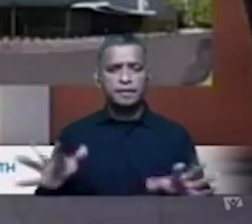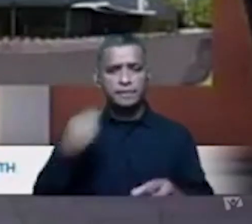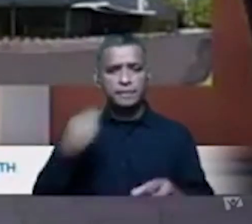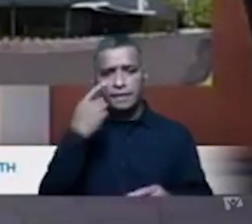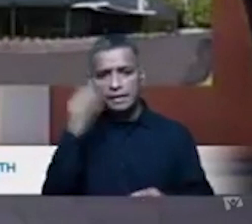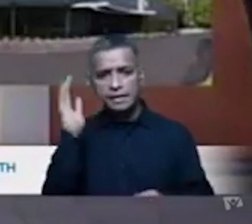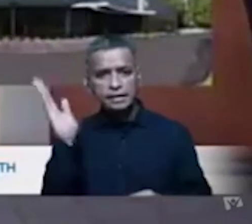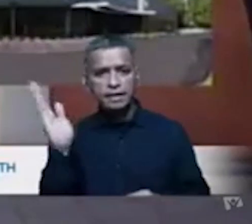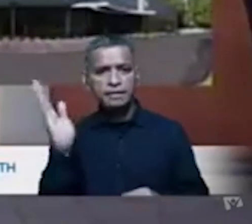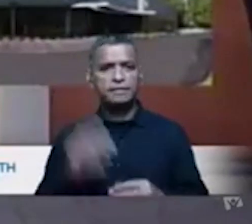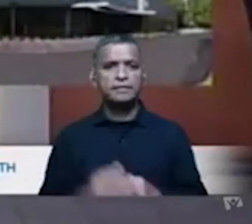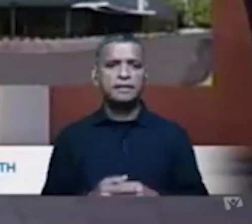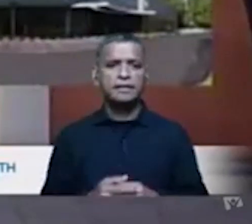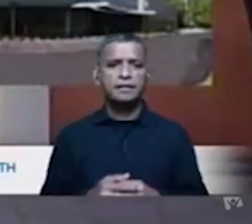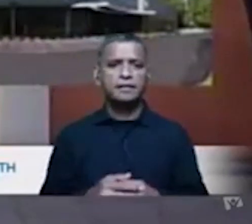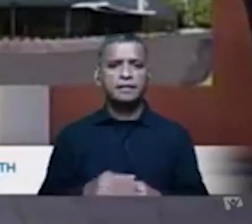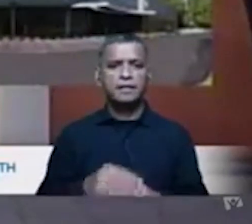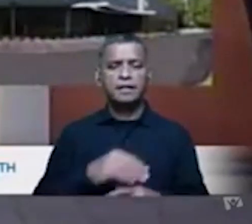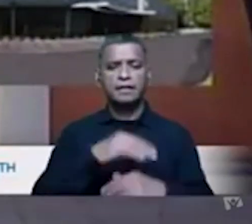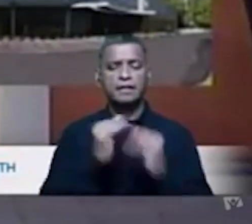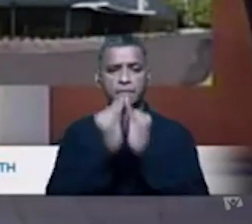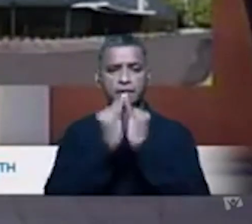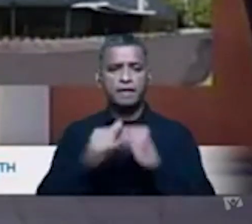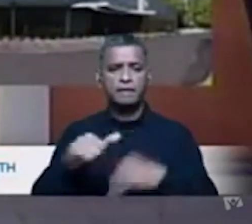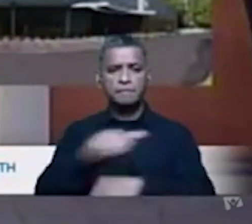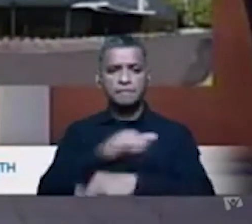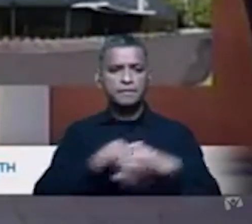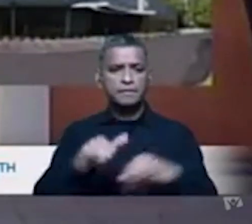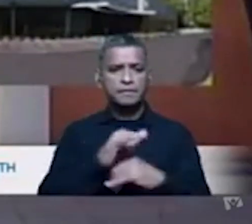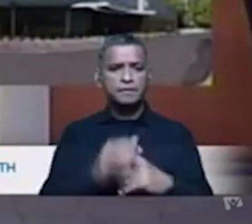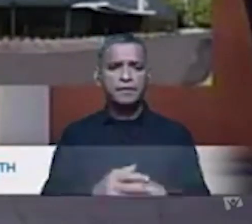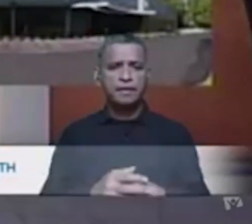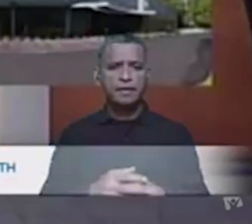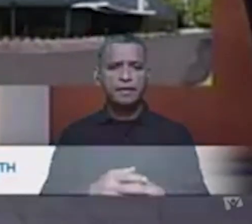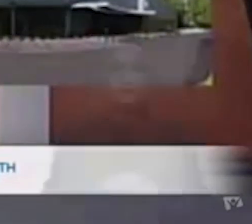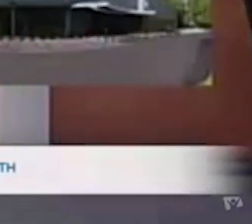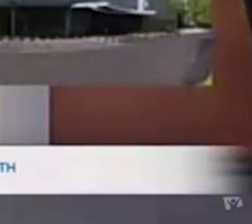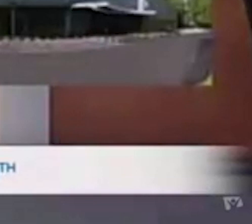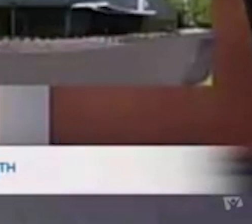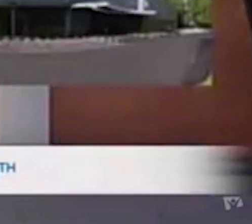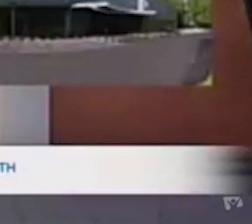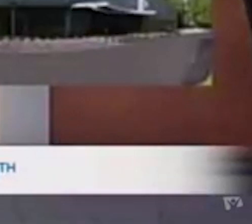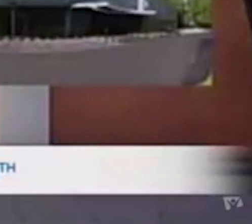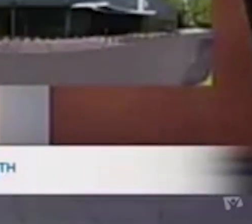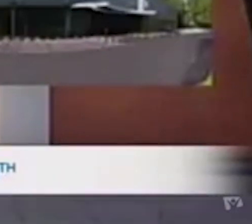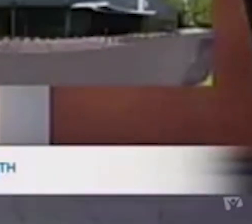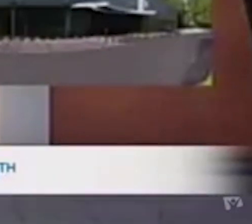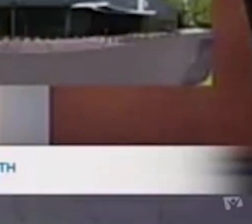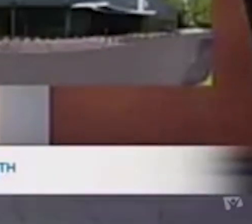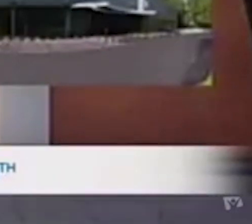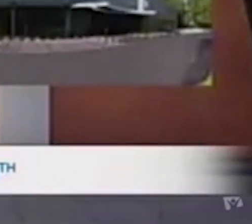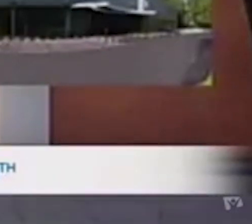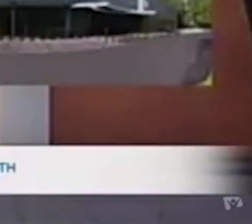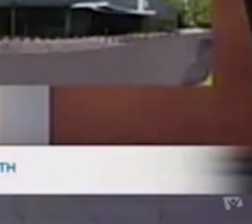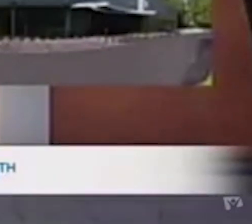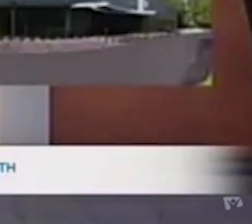ibadah bersama lewat Vesper dalam program Dirgahayu Rumah